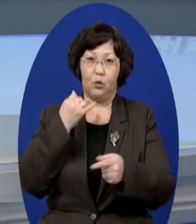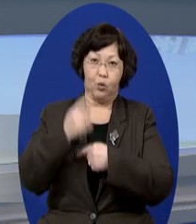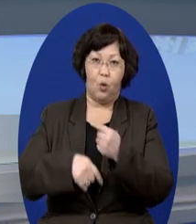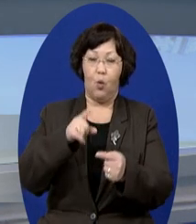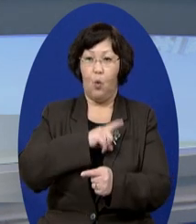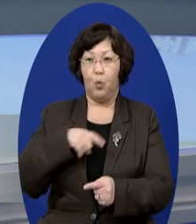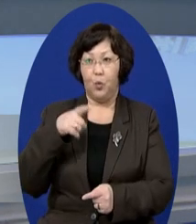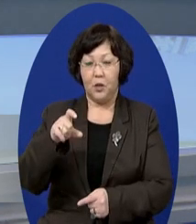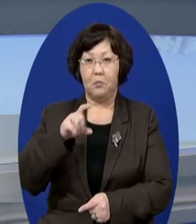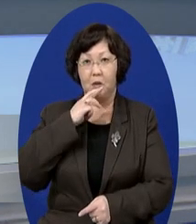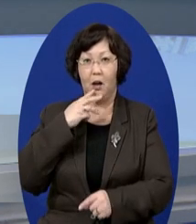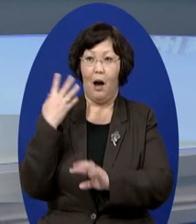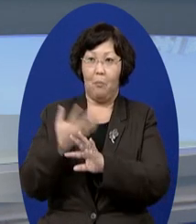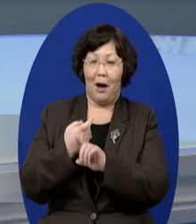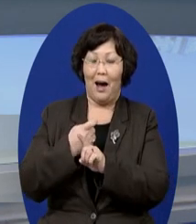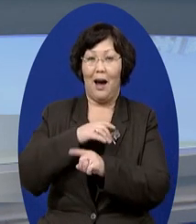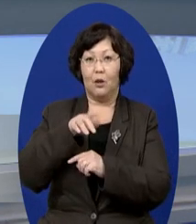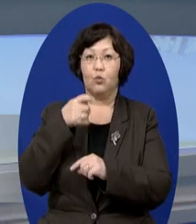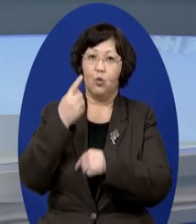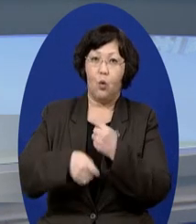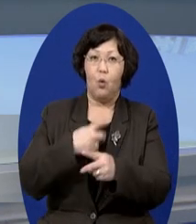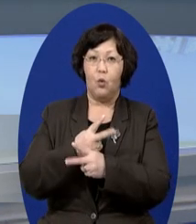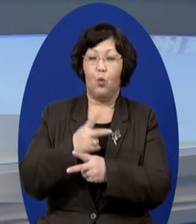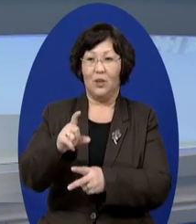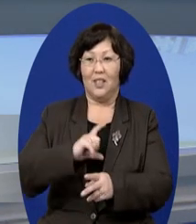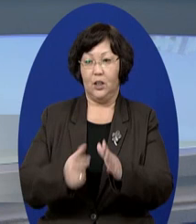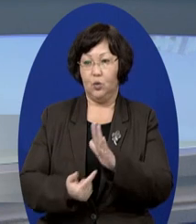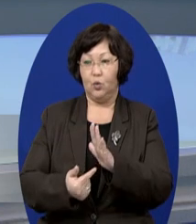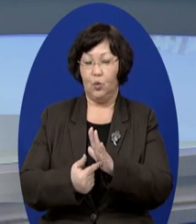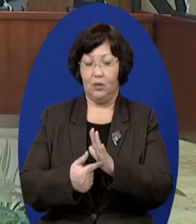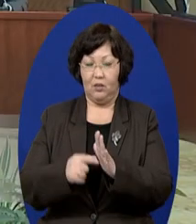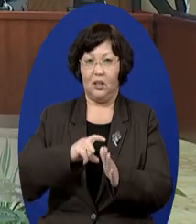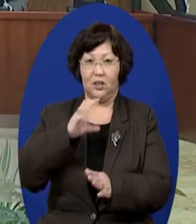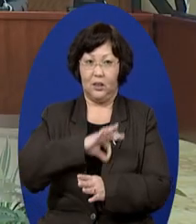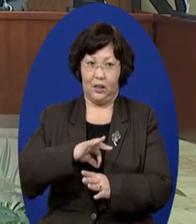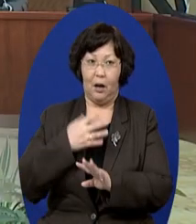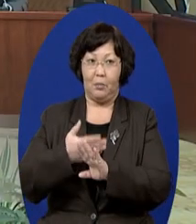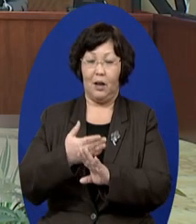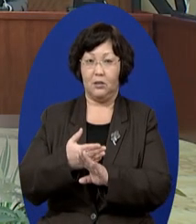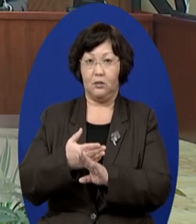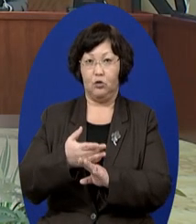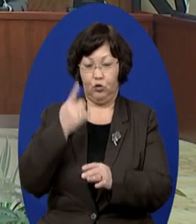зэрэг иргэдийн язгуур эрхийг хамгаалах чиглэлд анхаарч ажилласан тухай мэдээллээ.